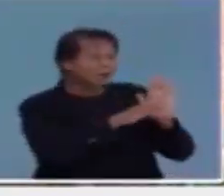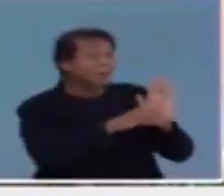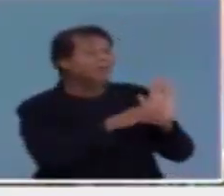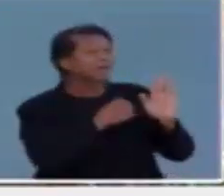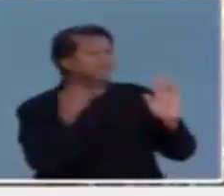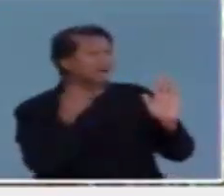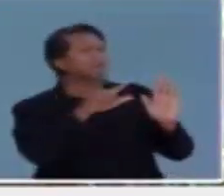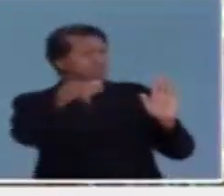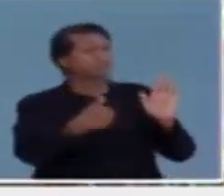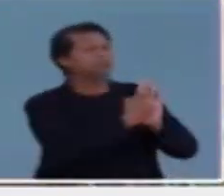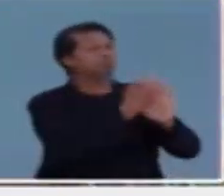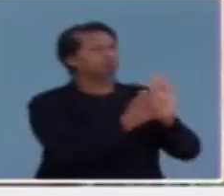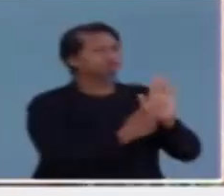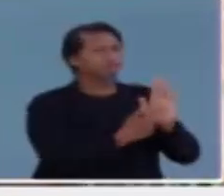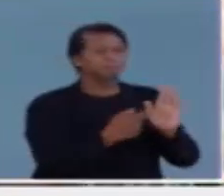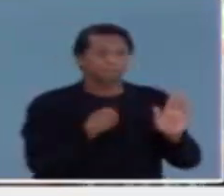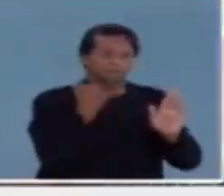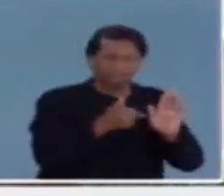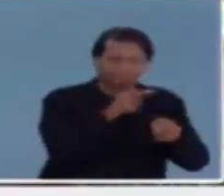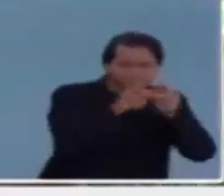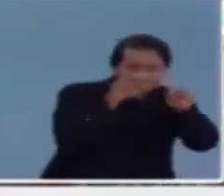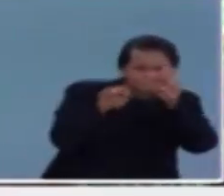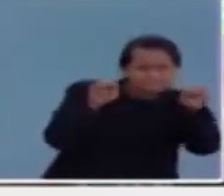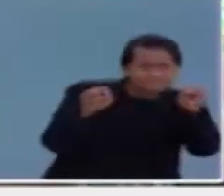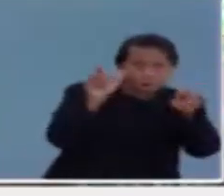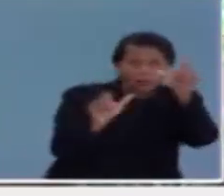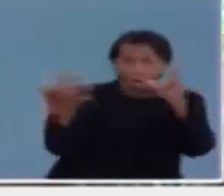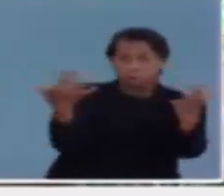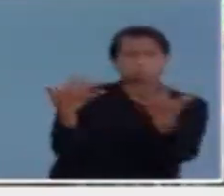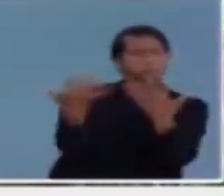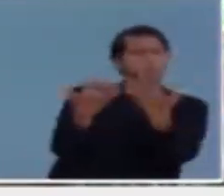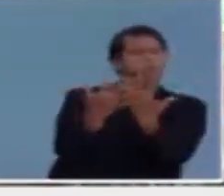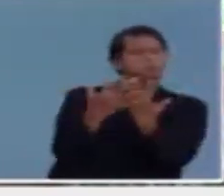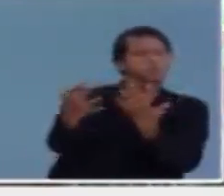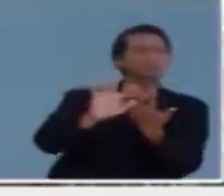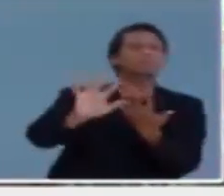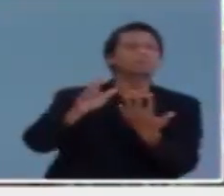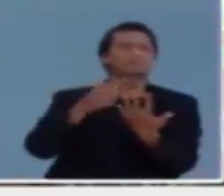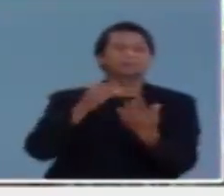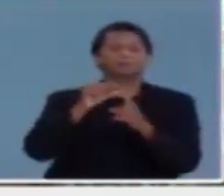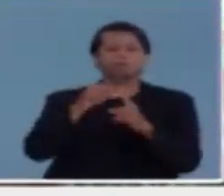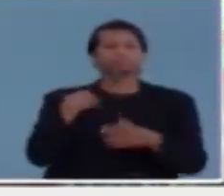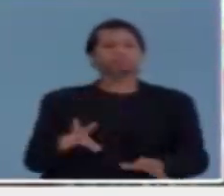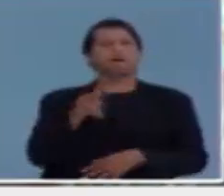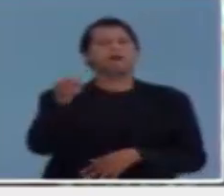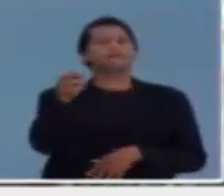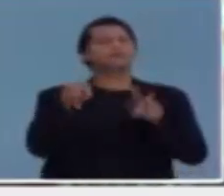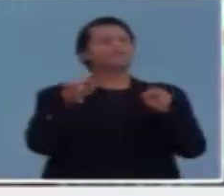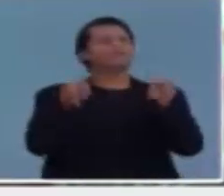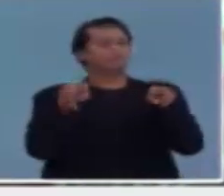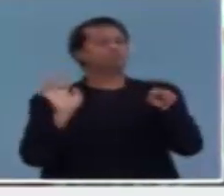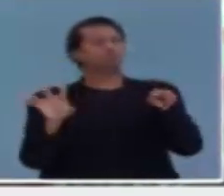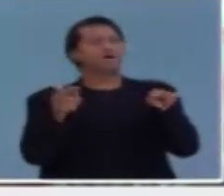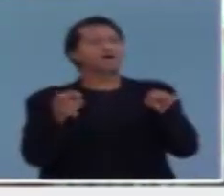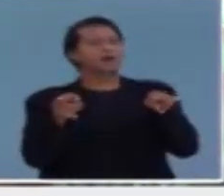bahwa tidak adanya penumpukan pengunjung, sehingga selalu ada pantauan secara rutin di sini memastikan apakah pengunjungnya tidak terlalu padat